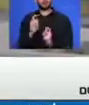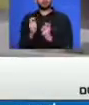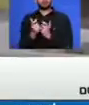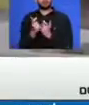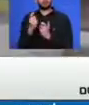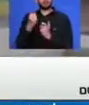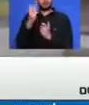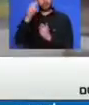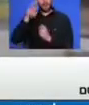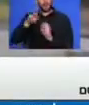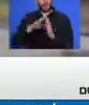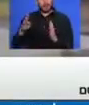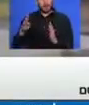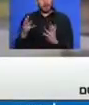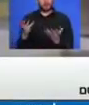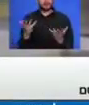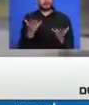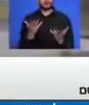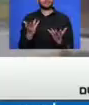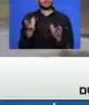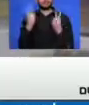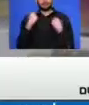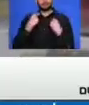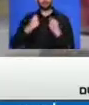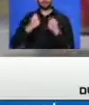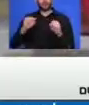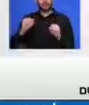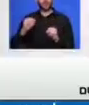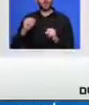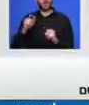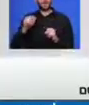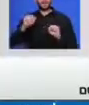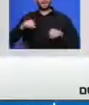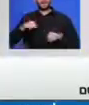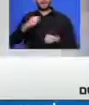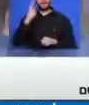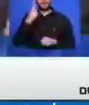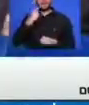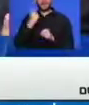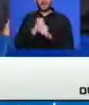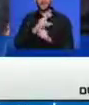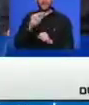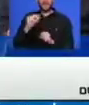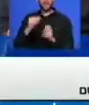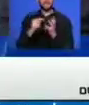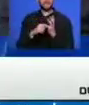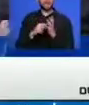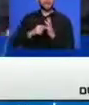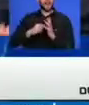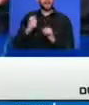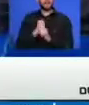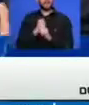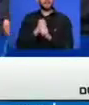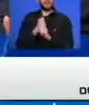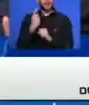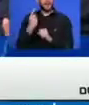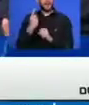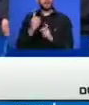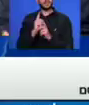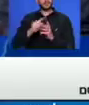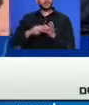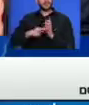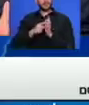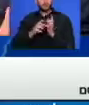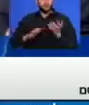אובידיו ב-2019, ובעצם הקרטל עושה את אותו דבר. מתגייס, בגלל שהמבצע המתוכנן לא טוב, מתגייס, מבעיר את